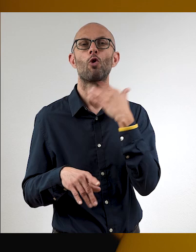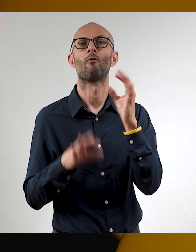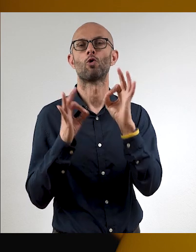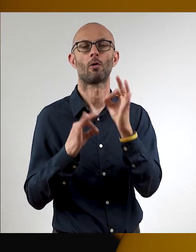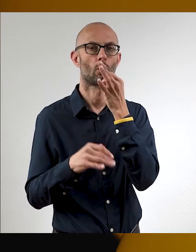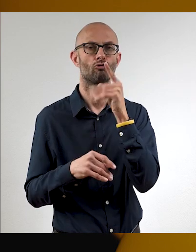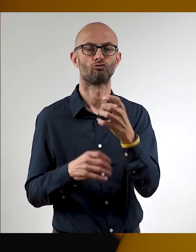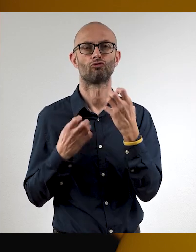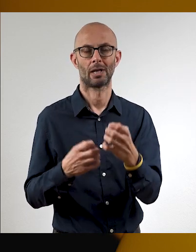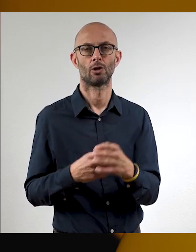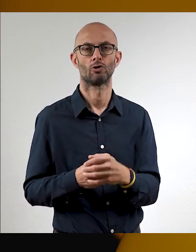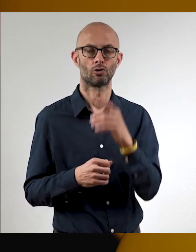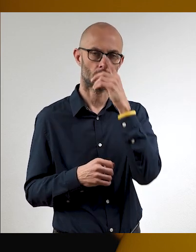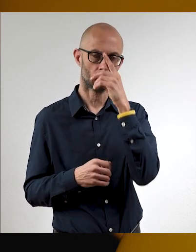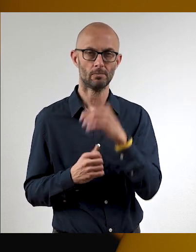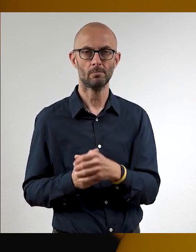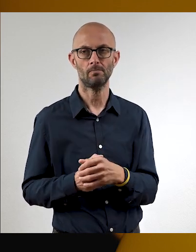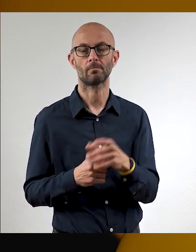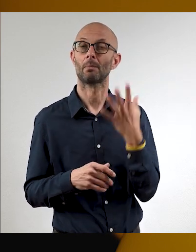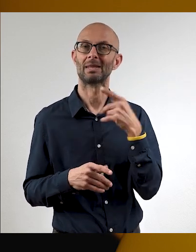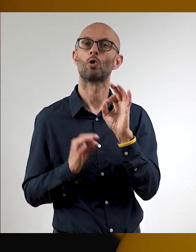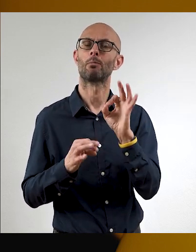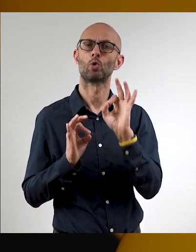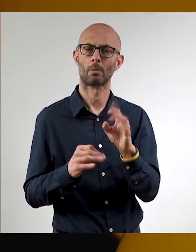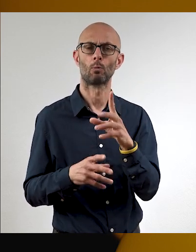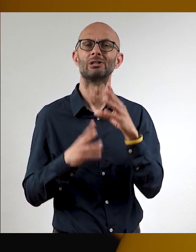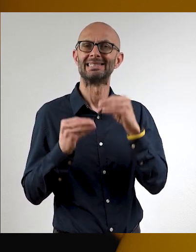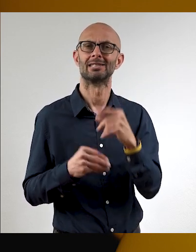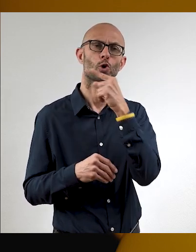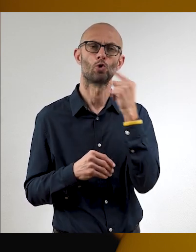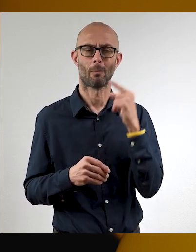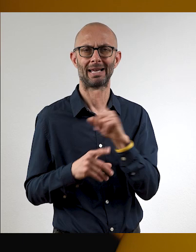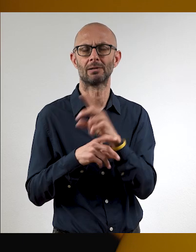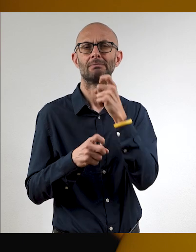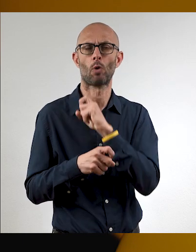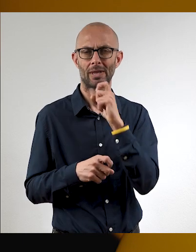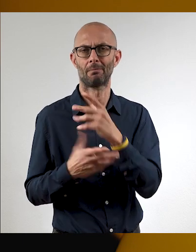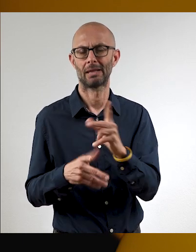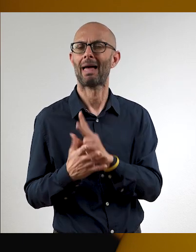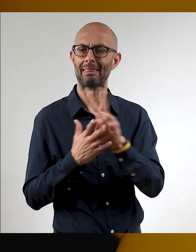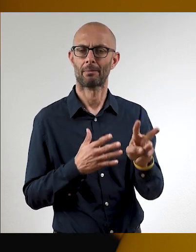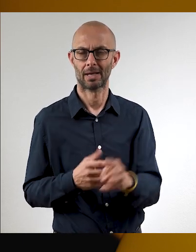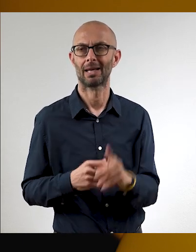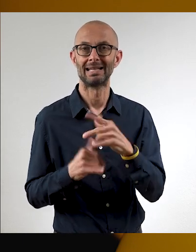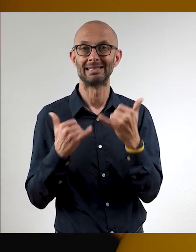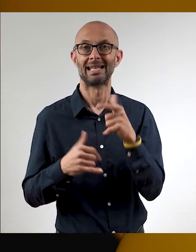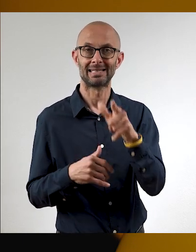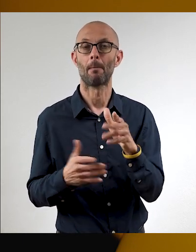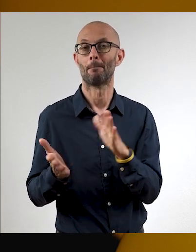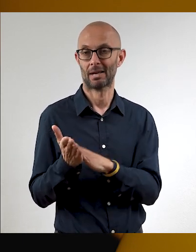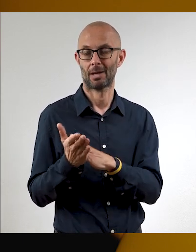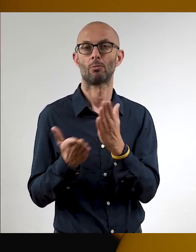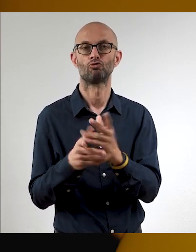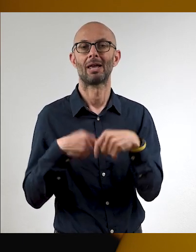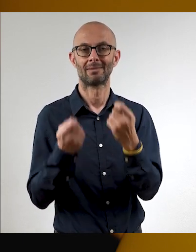ne? Če hočeš biti dosti dober, moraš štisniti zube pa iti naprej. Ne? In zdaj si s tem primerom